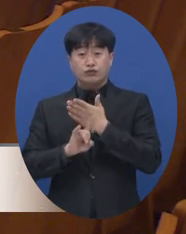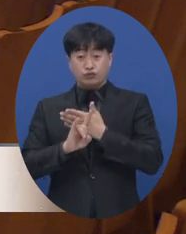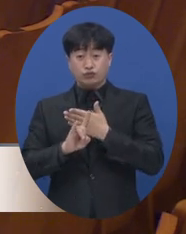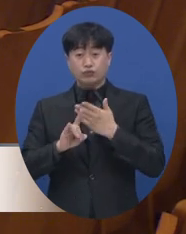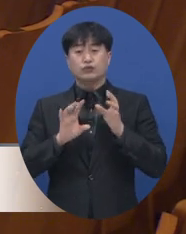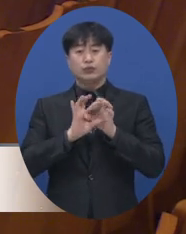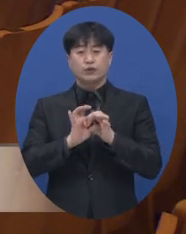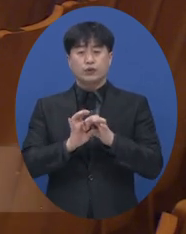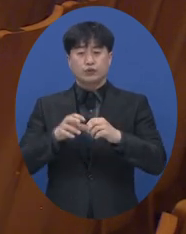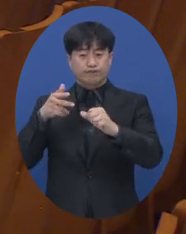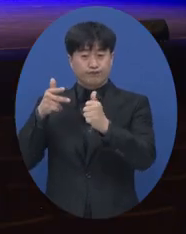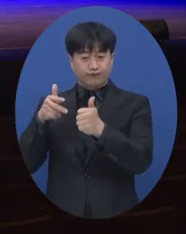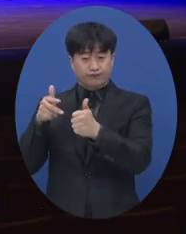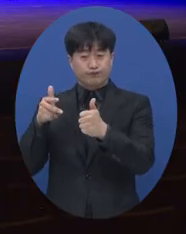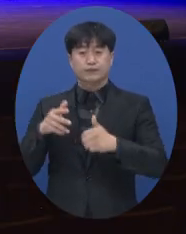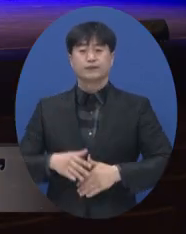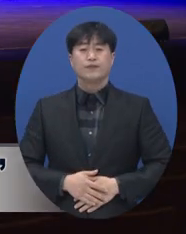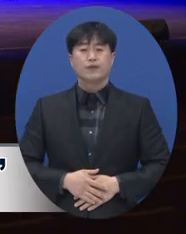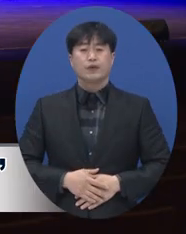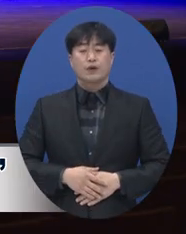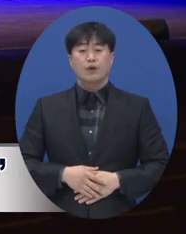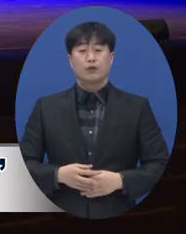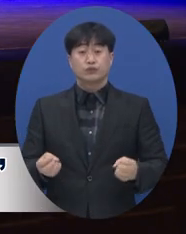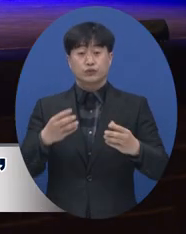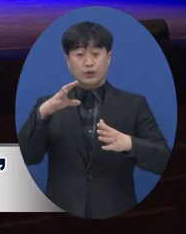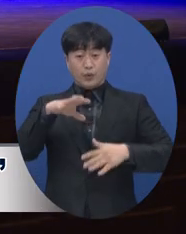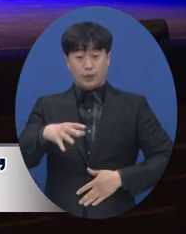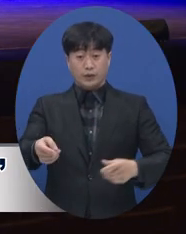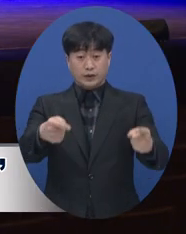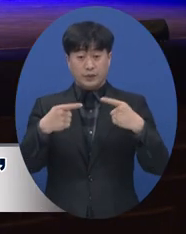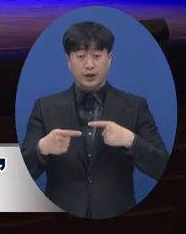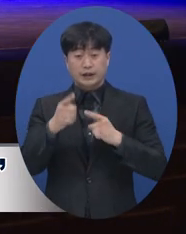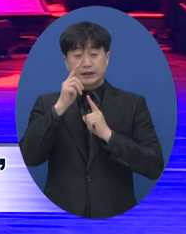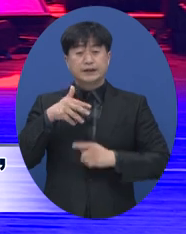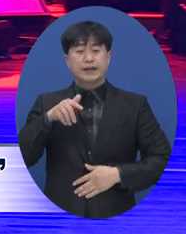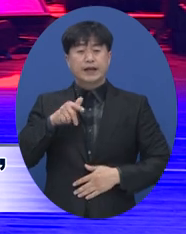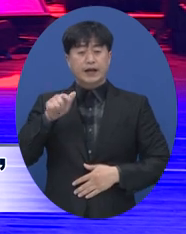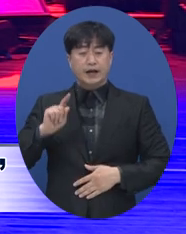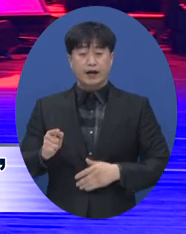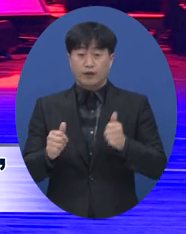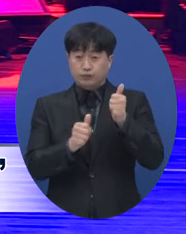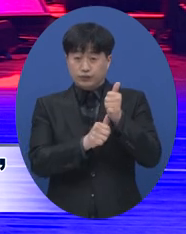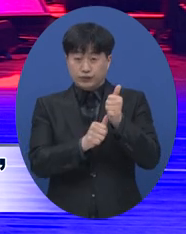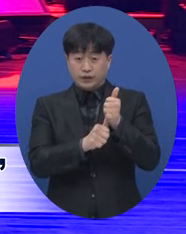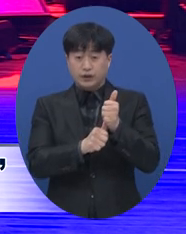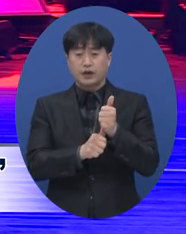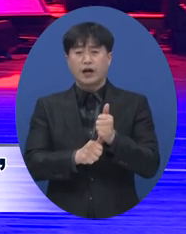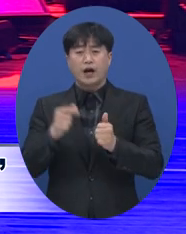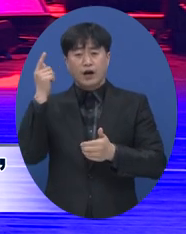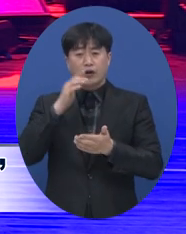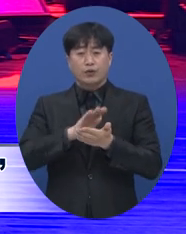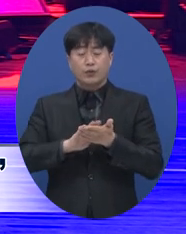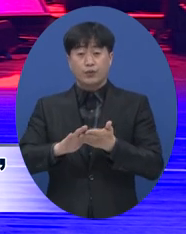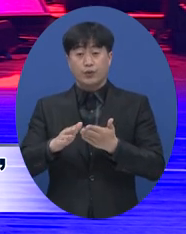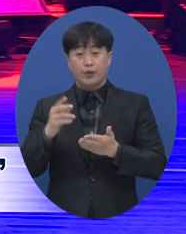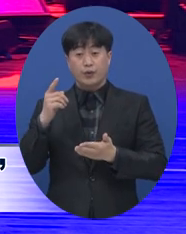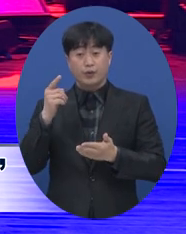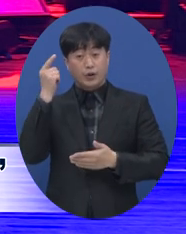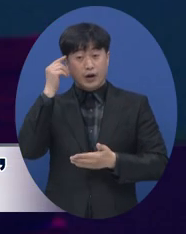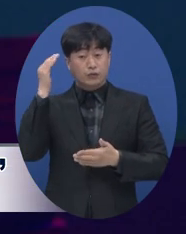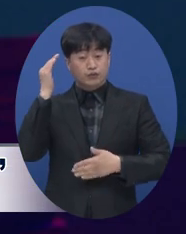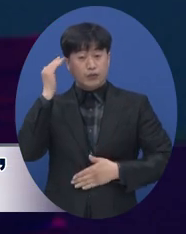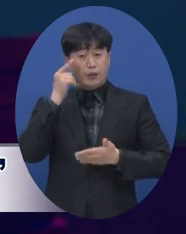통해 생중계됐습니다. 콘서트에 참석한 이재강 경기도 평화부지사는 한반도 평화의 첫 시작이 개성공단 재개인